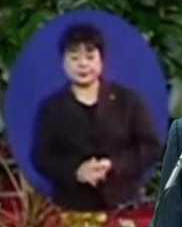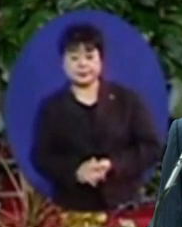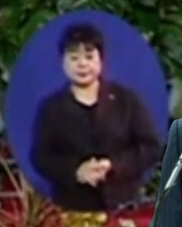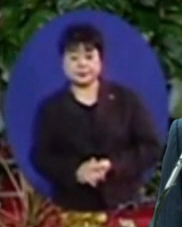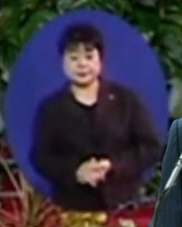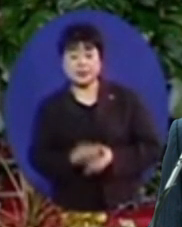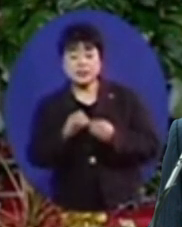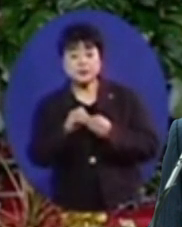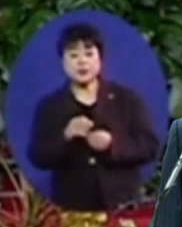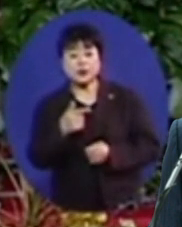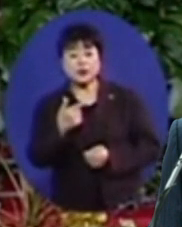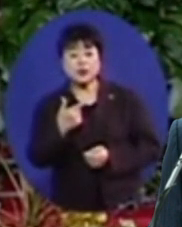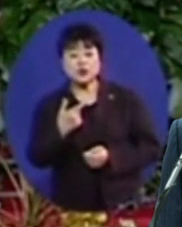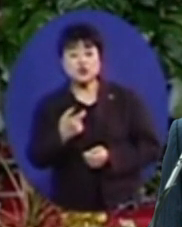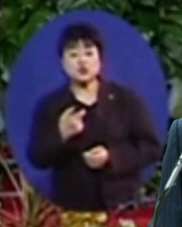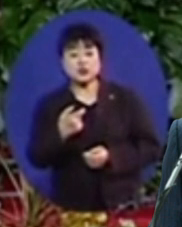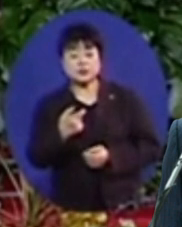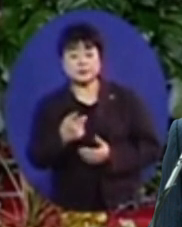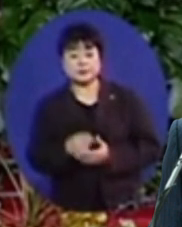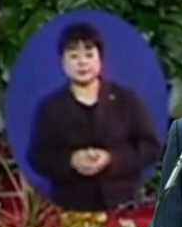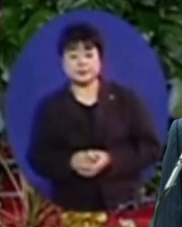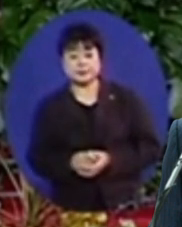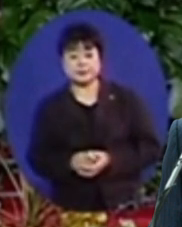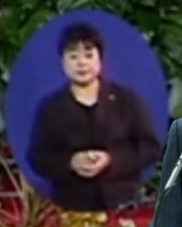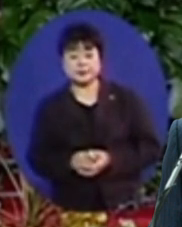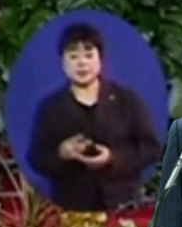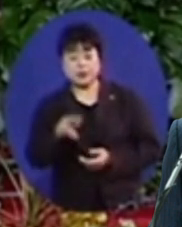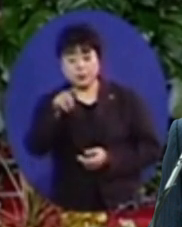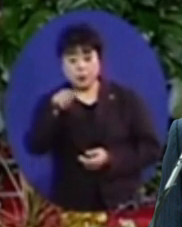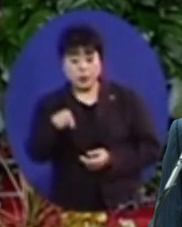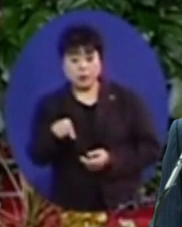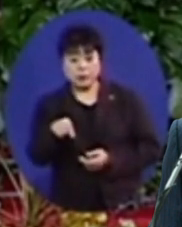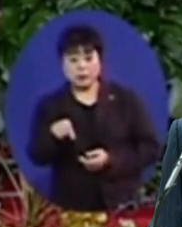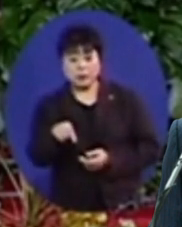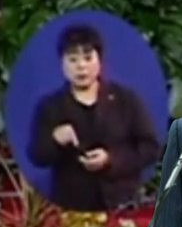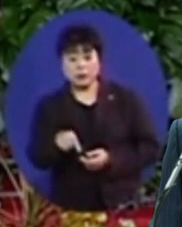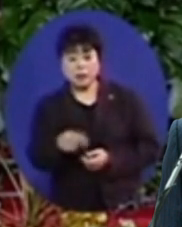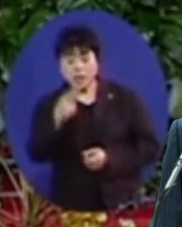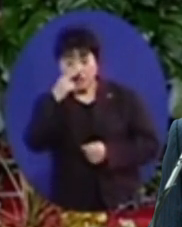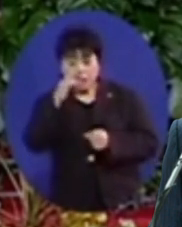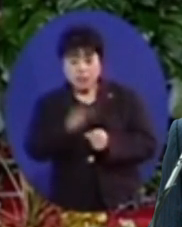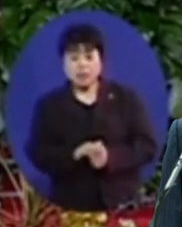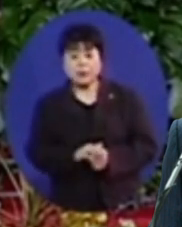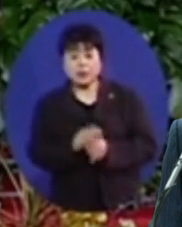시편 91편 2절로 3절로 보면 기가 막힌 좋은